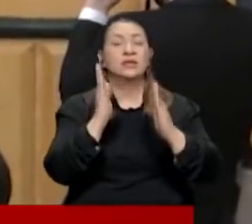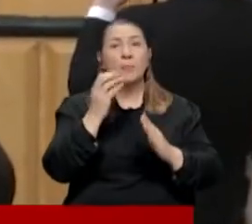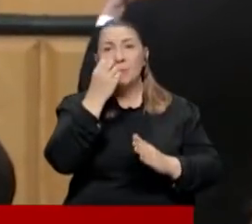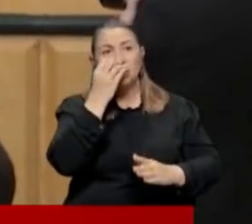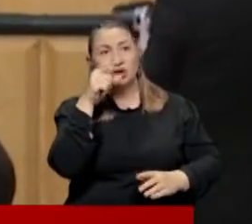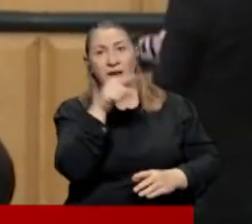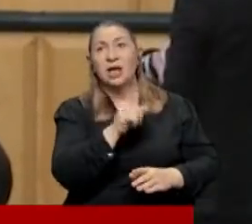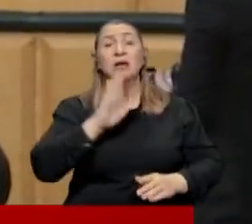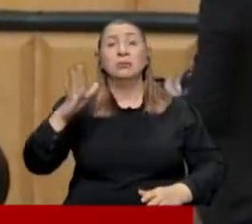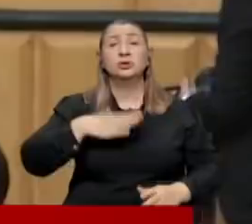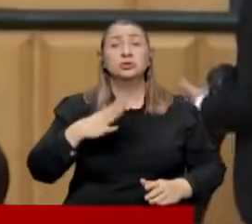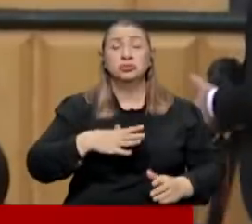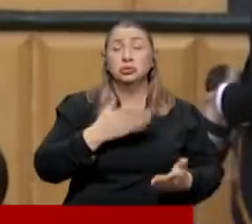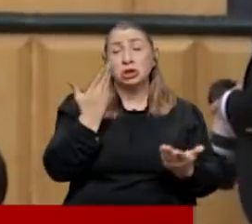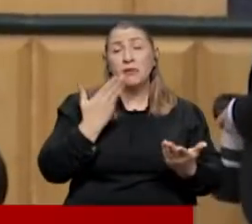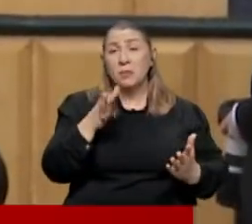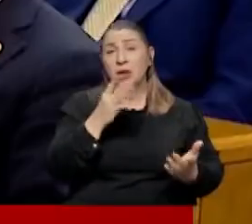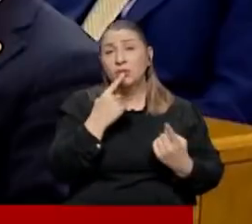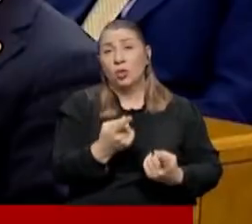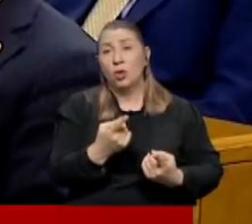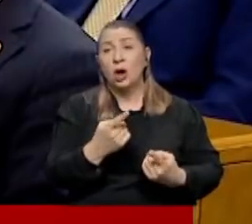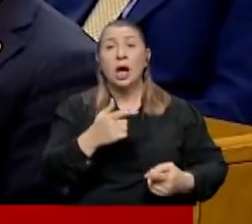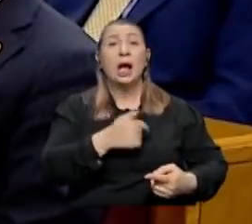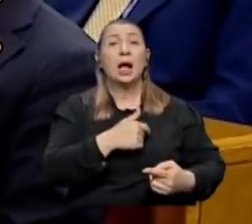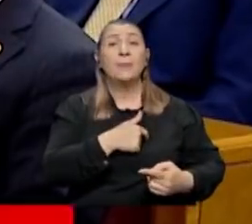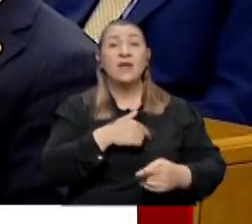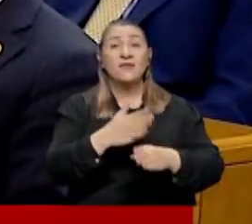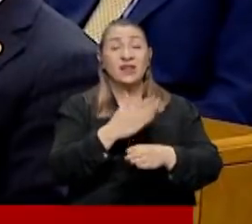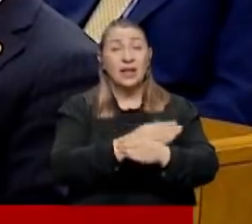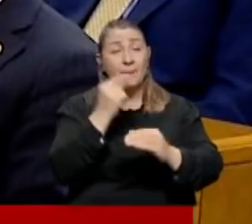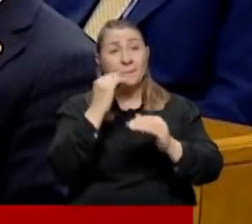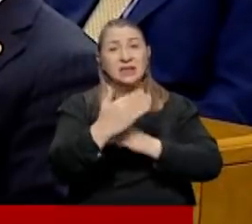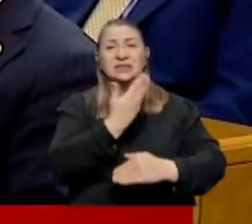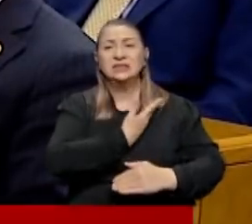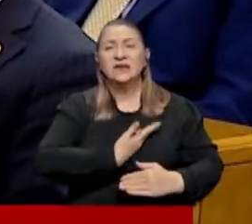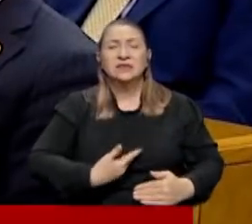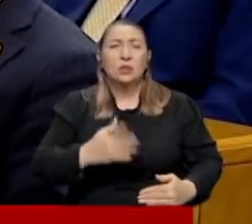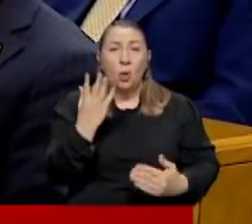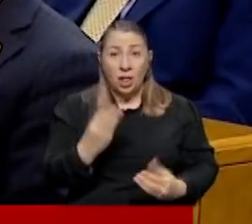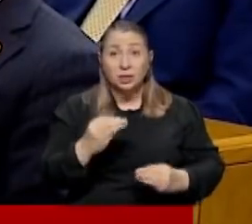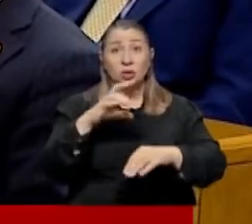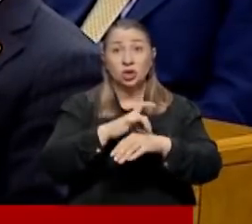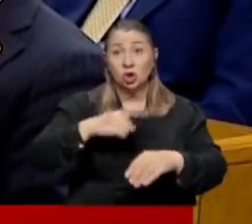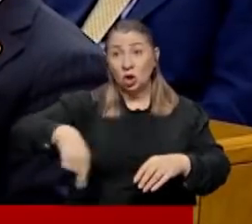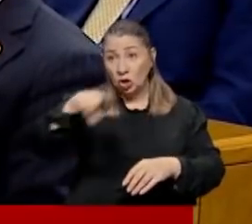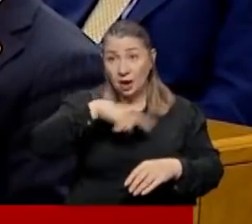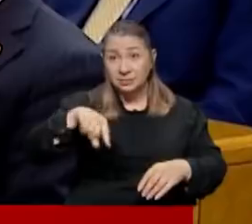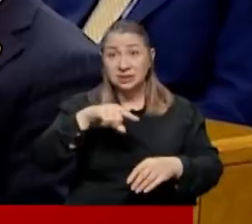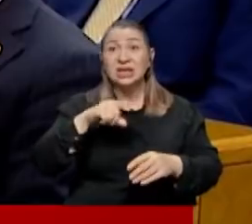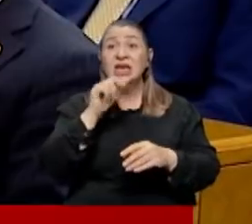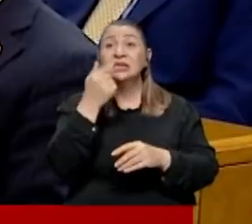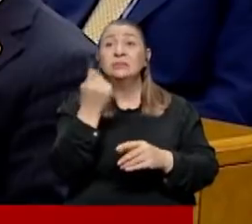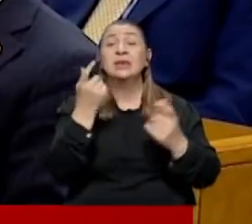Bahçeli de gitmek isteyen varsa keyifleri bilir diyor kalpleri vatan ve millet sevgisiyle çarpan hekimlerimizin